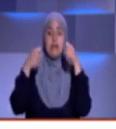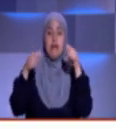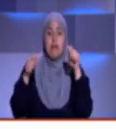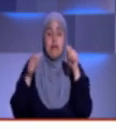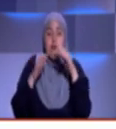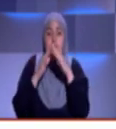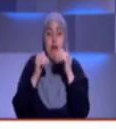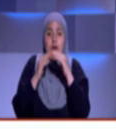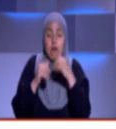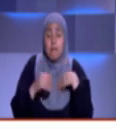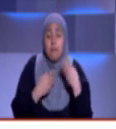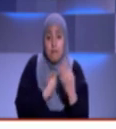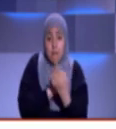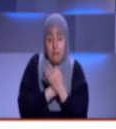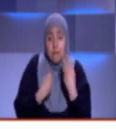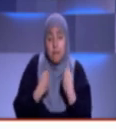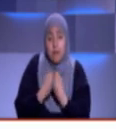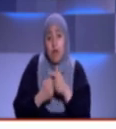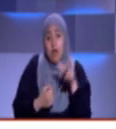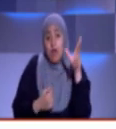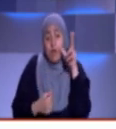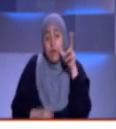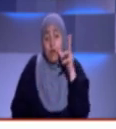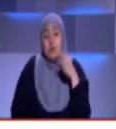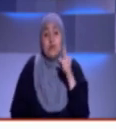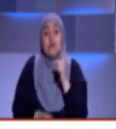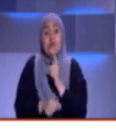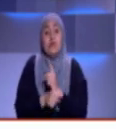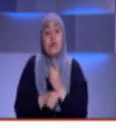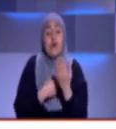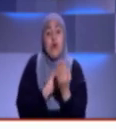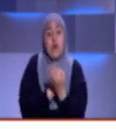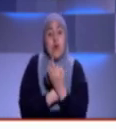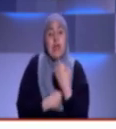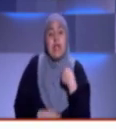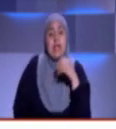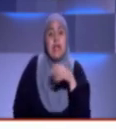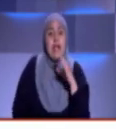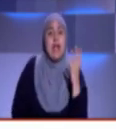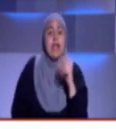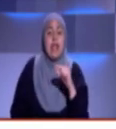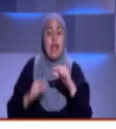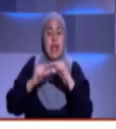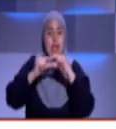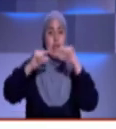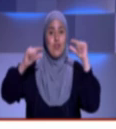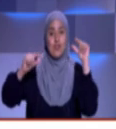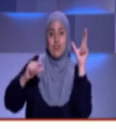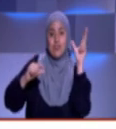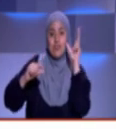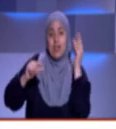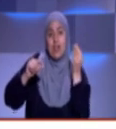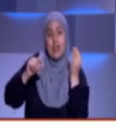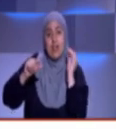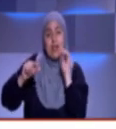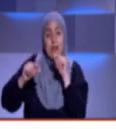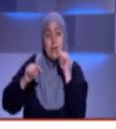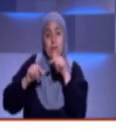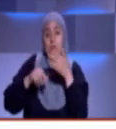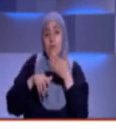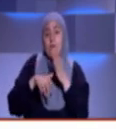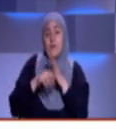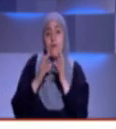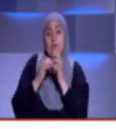في هذه التغطية. أستاذ محمد، تحت أي عنوان صحفي تضع هذا الأمر وما